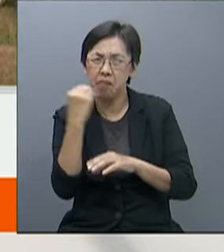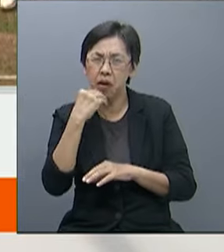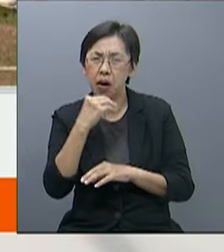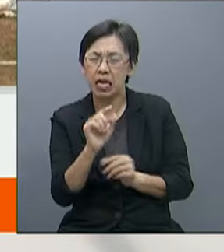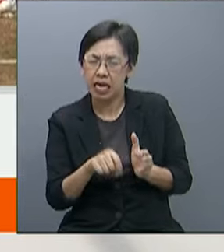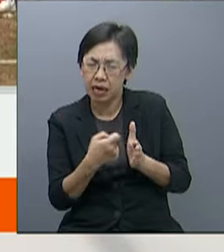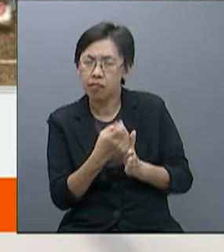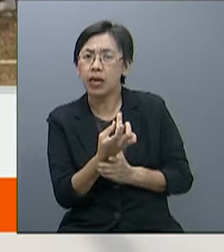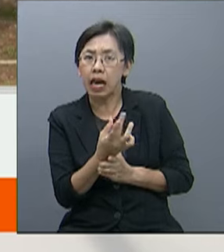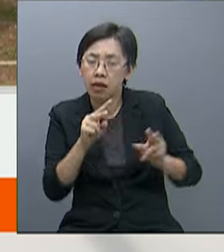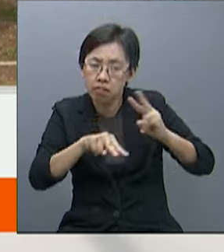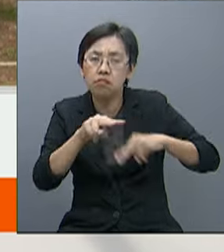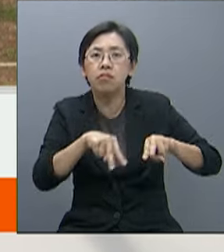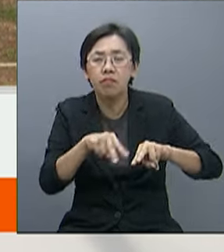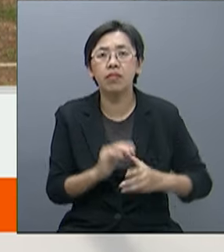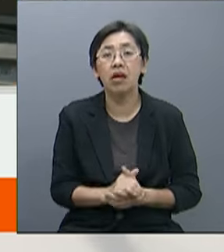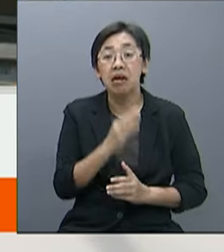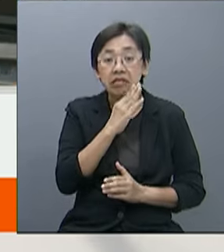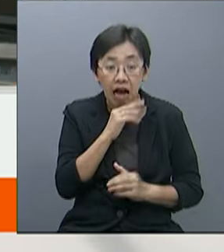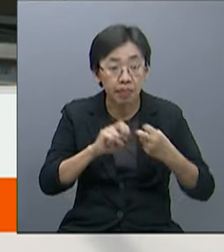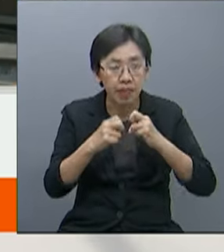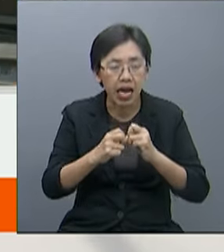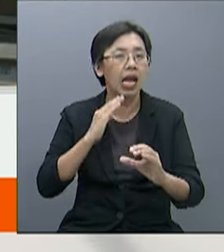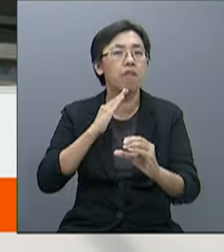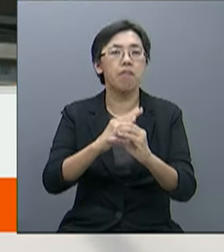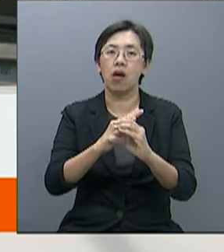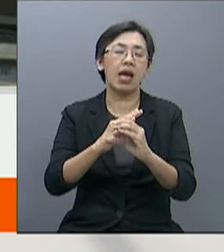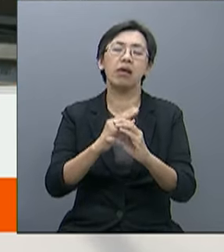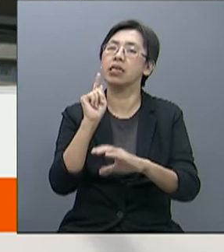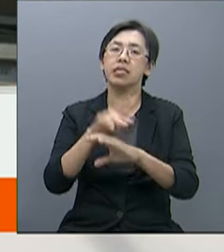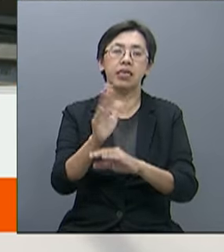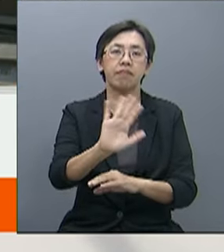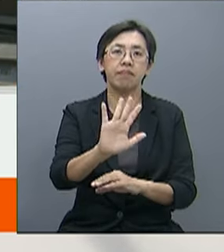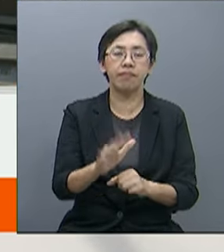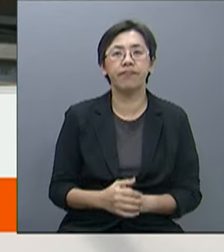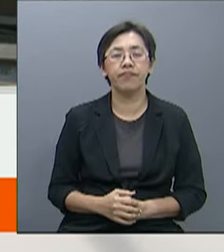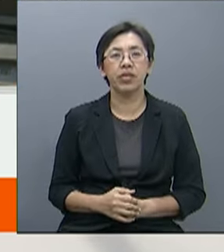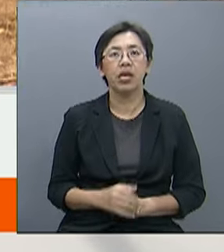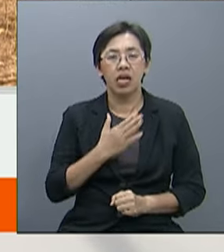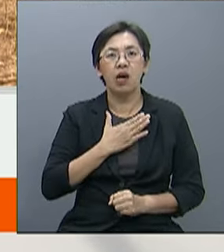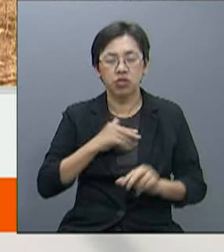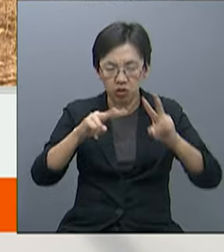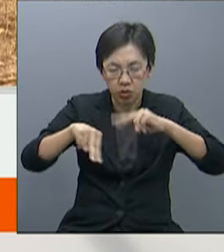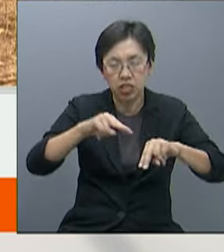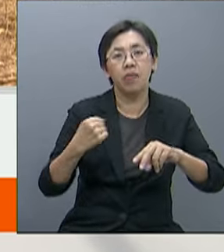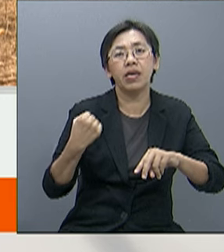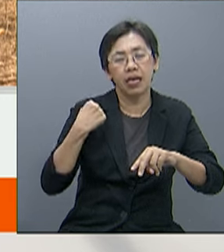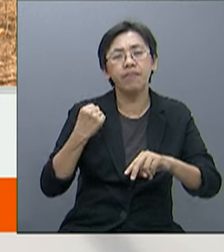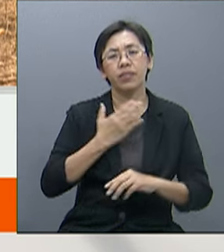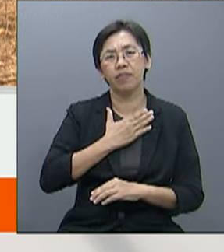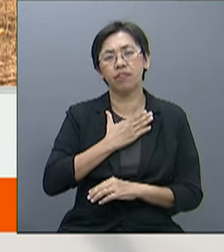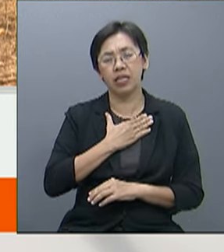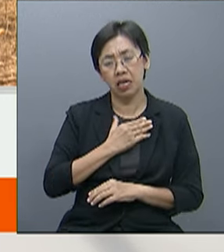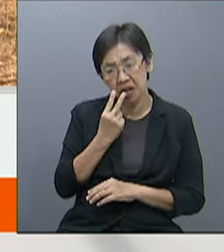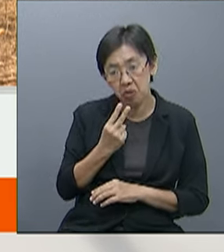จะออฟสัญญาณตัวนั้นไปนะครับก็คือมาตรการที่เราจะเข้มงวดมากขึ้นนะครับถ้าโอเปอเรฝ่าฝืนเราก็จ